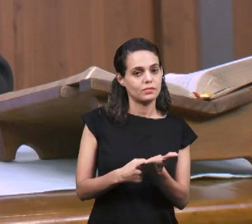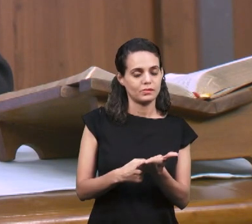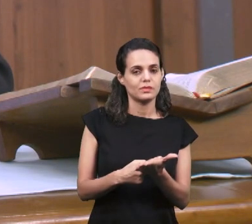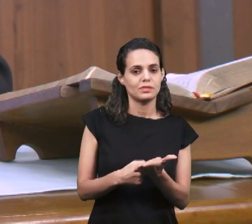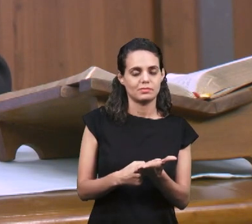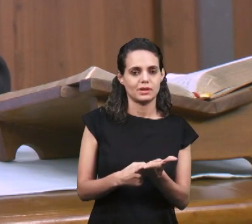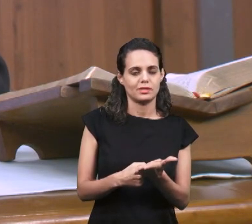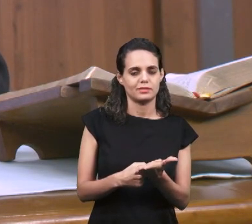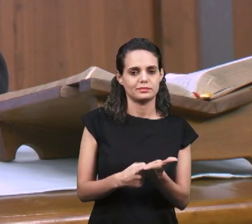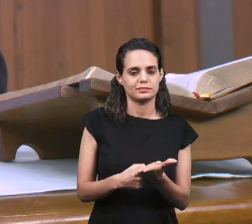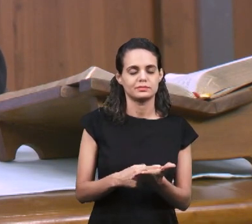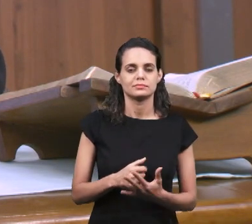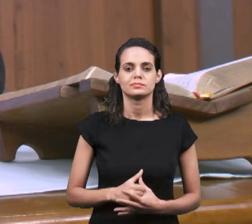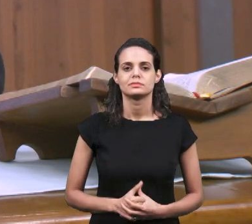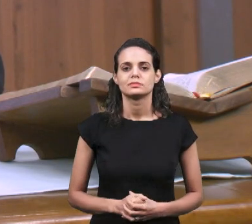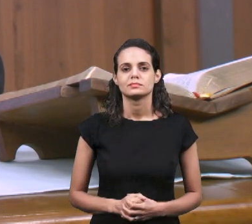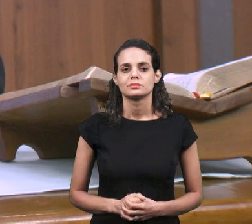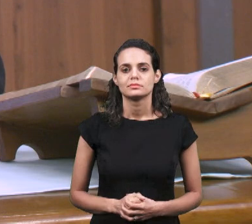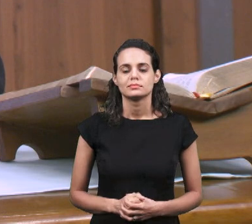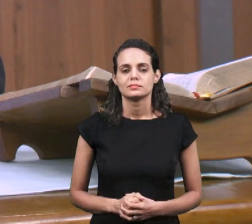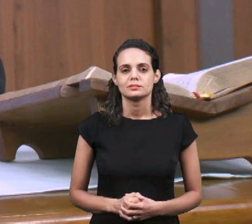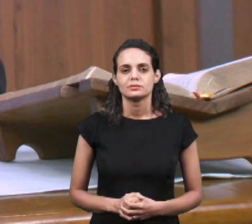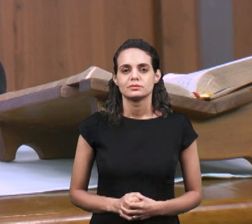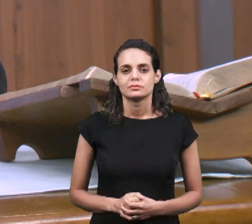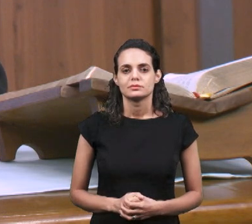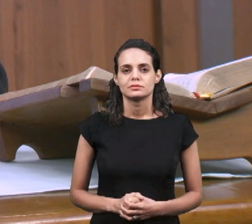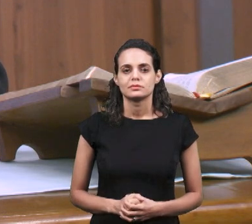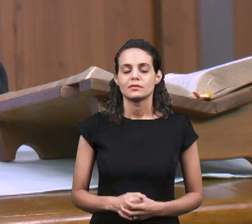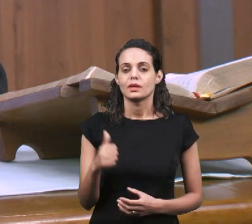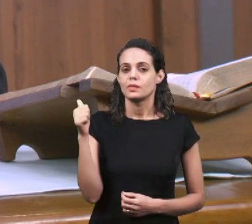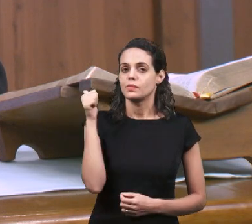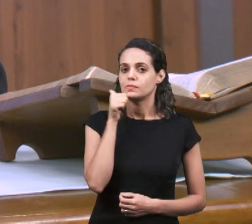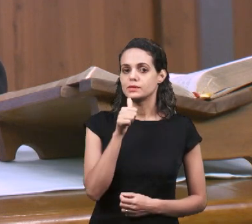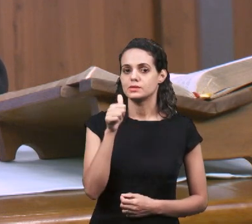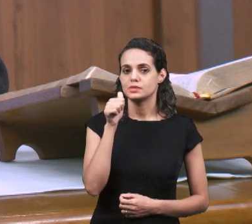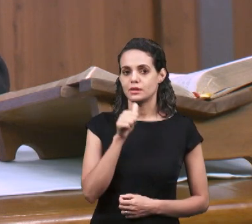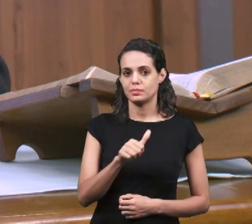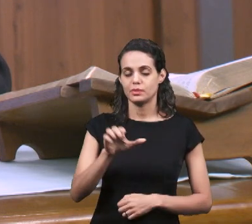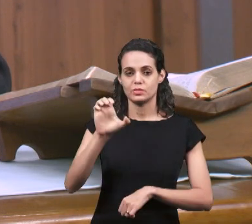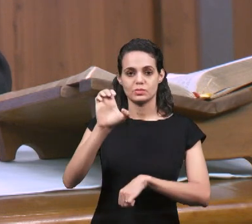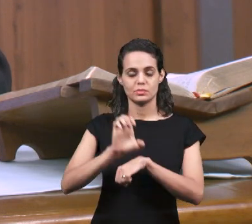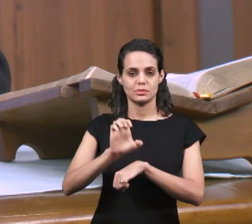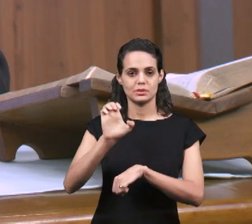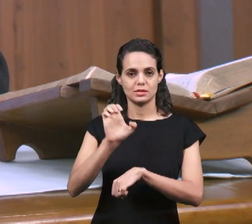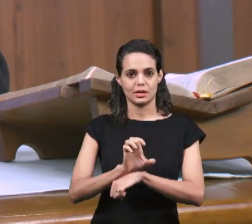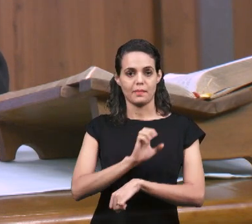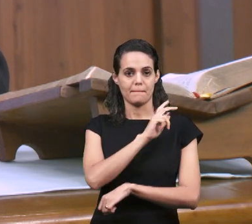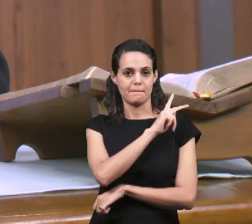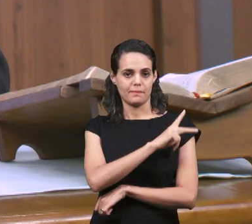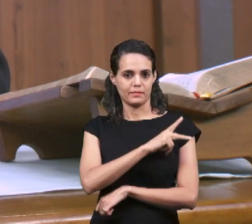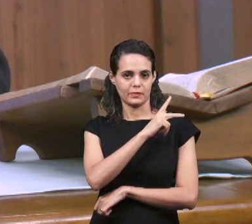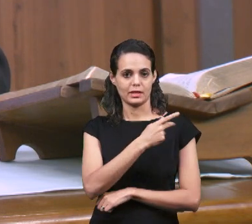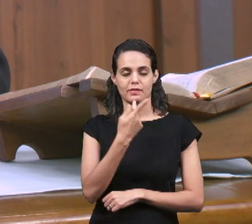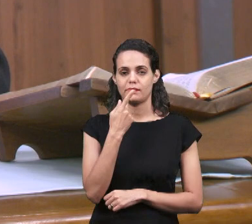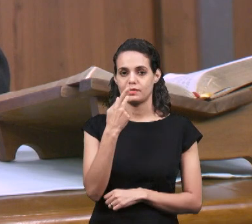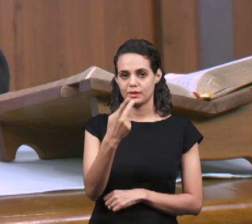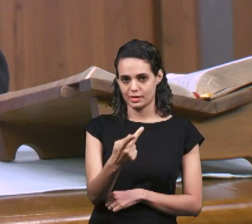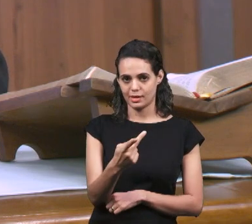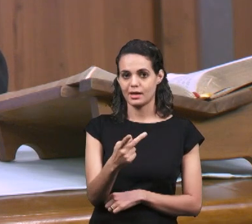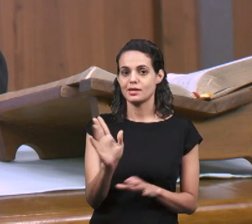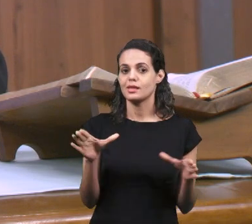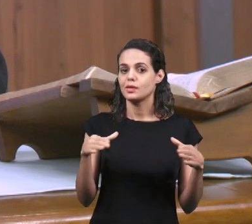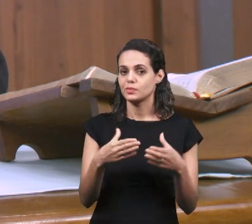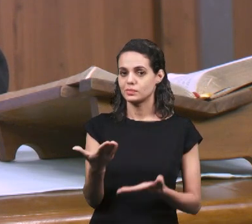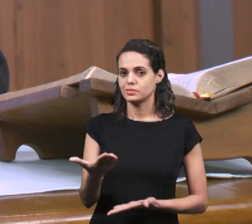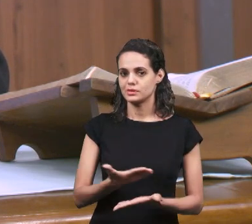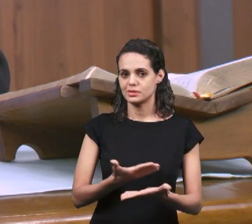sœur de la ville de Águia Branca, de l'État de Paraíba, le groupe de dames. Le groupe va se réunir et nous